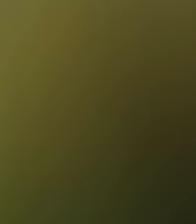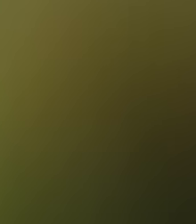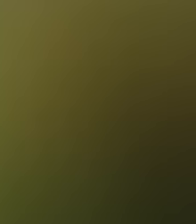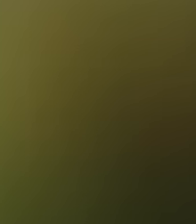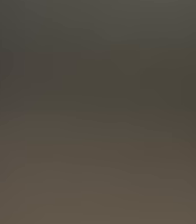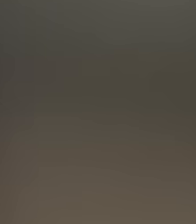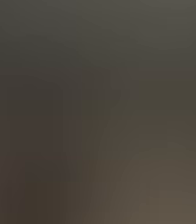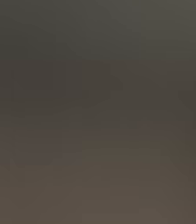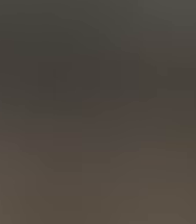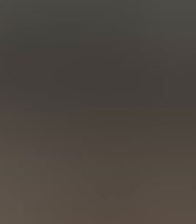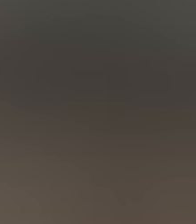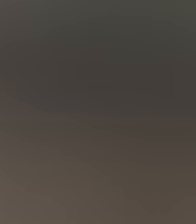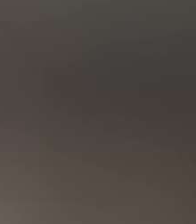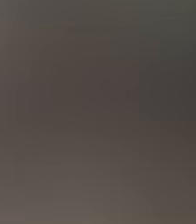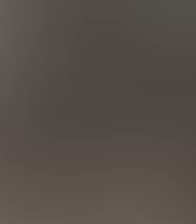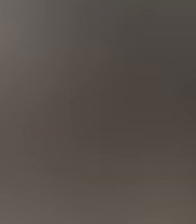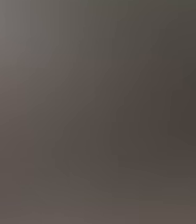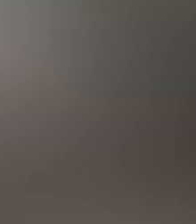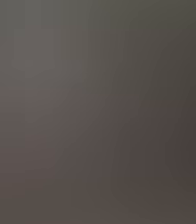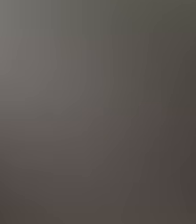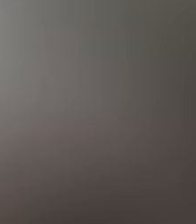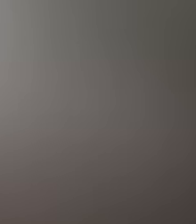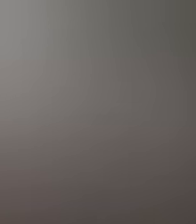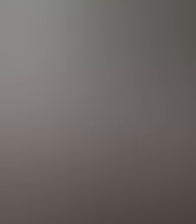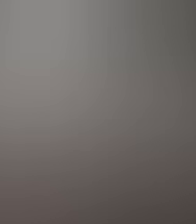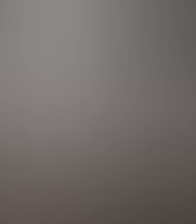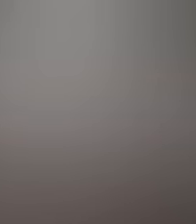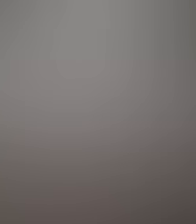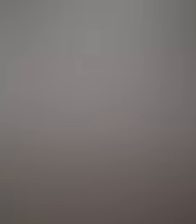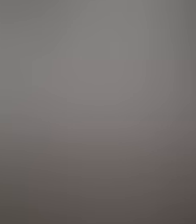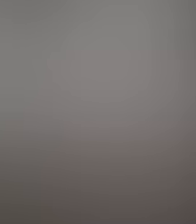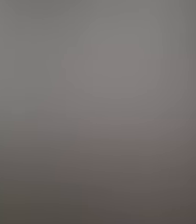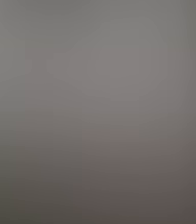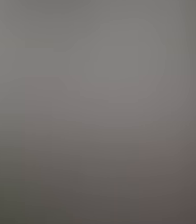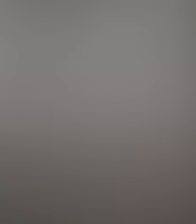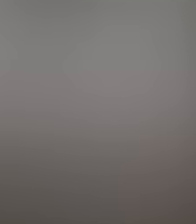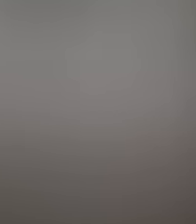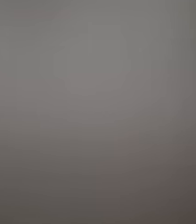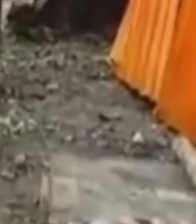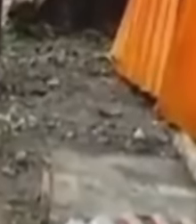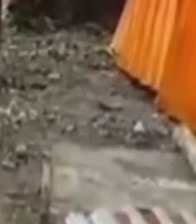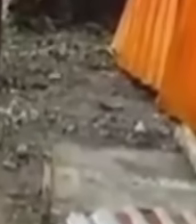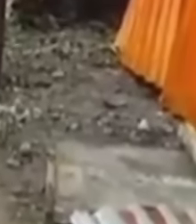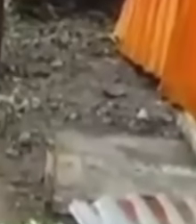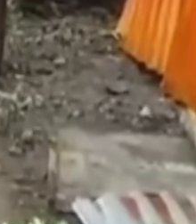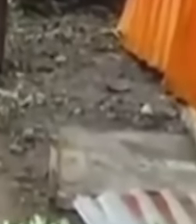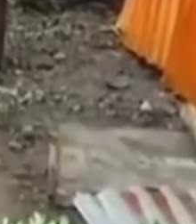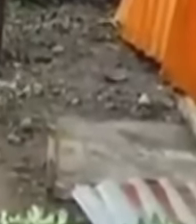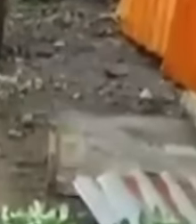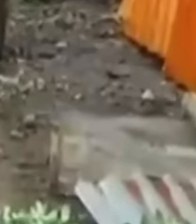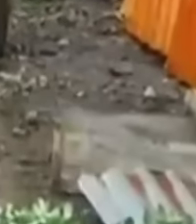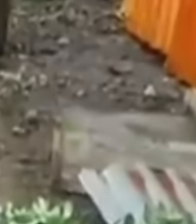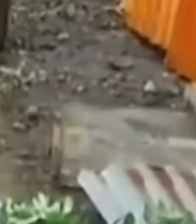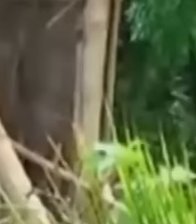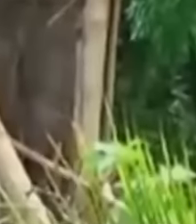permukiman dekat dengan pusat puting beliung. Menurut warga, puting beliung diawali dengan hujan dan petir. Akibat puting beliung, puluhan rumah dan